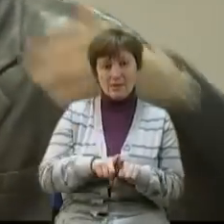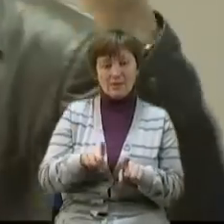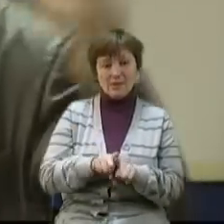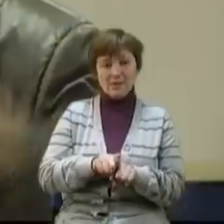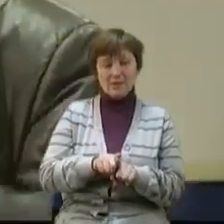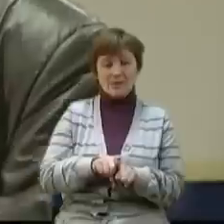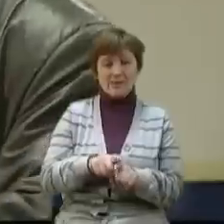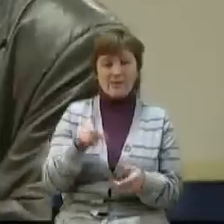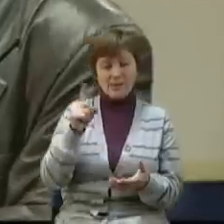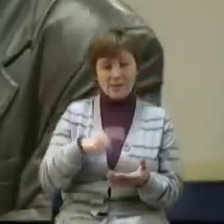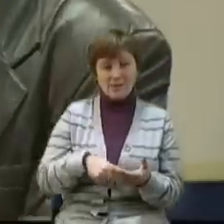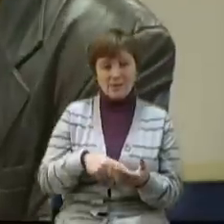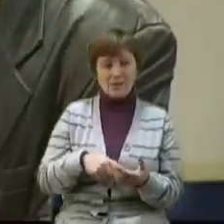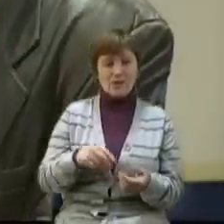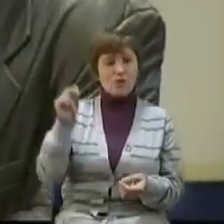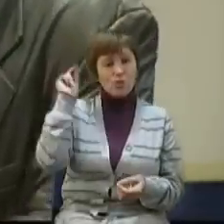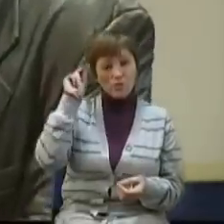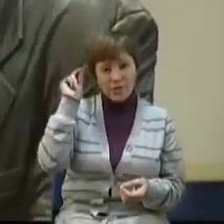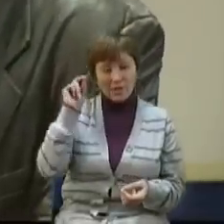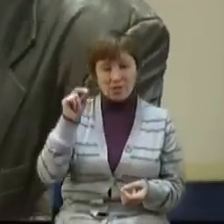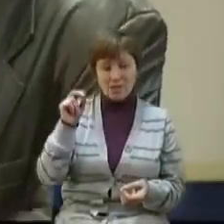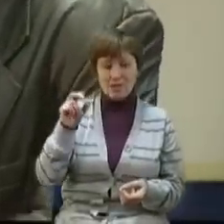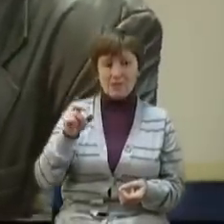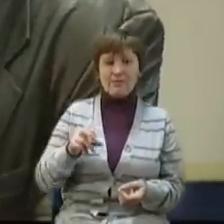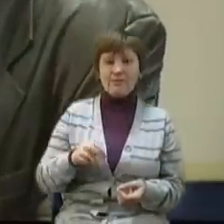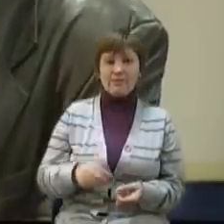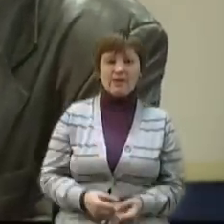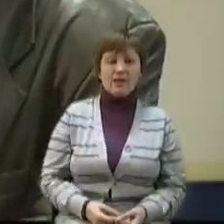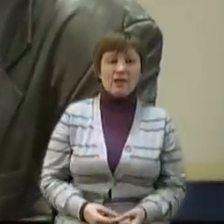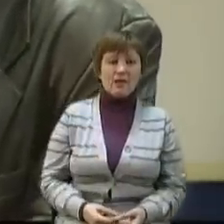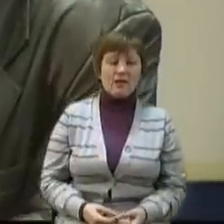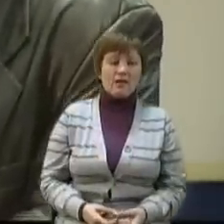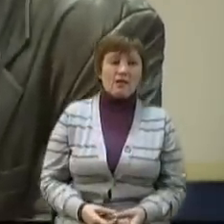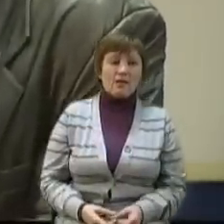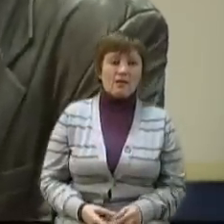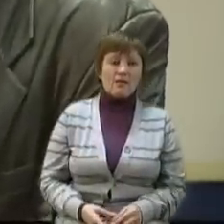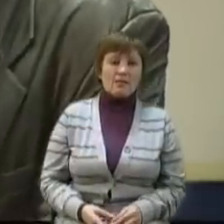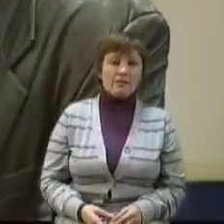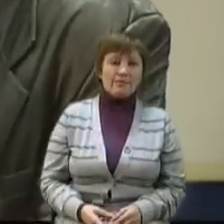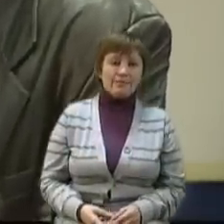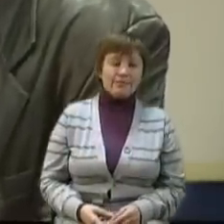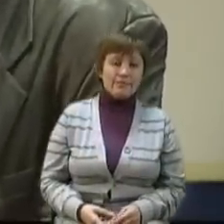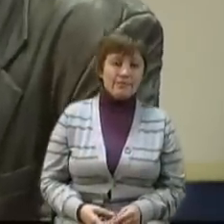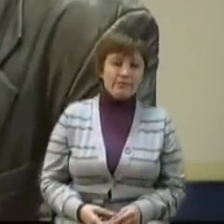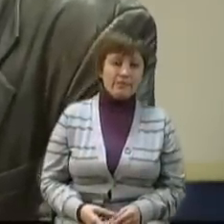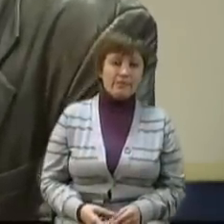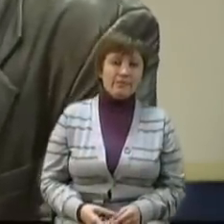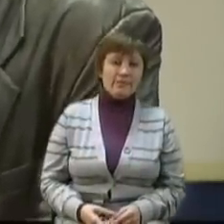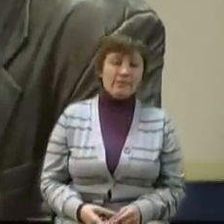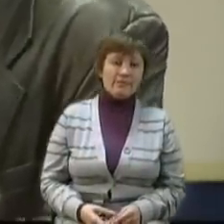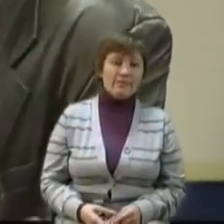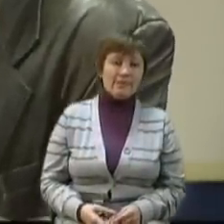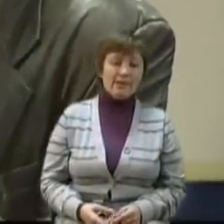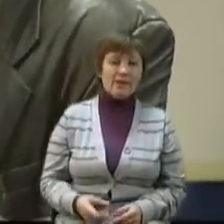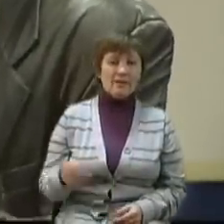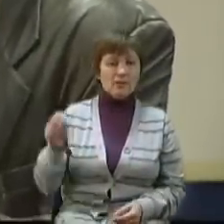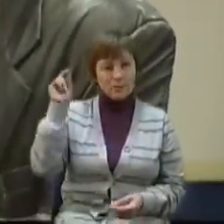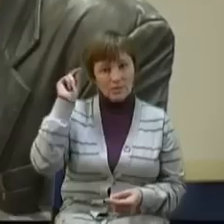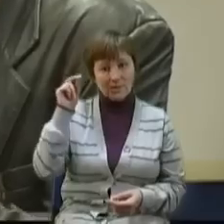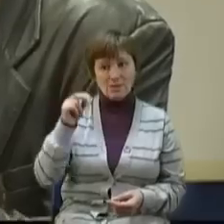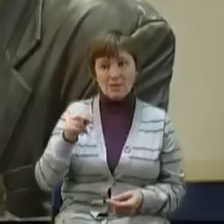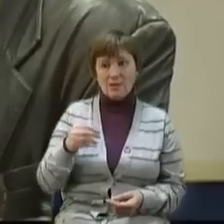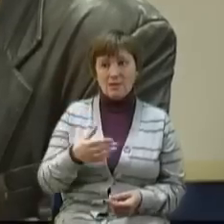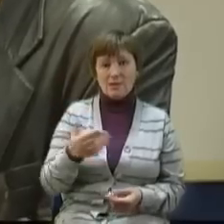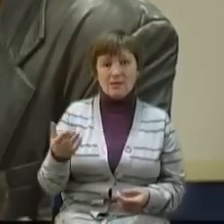то есть, ну, преподаватель, по-моему, Андрей был тогда, Дьяченко, если не ошибаюсь. И он преподает нам,